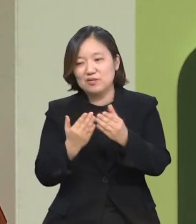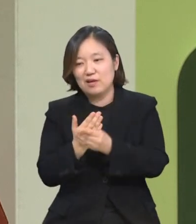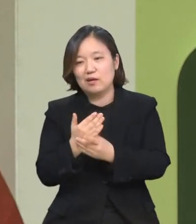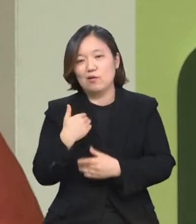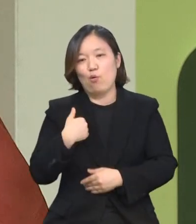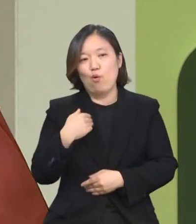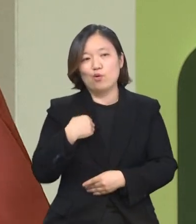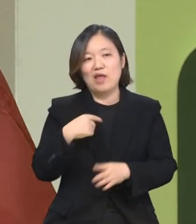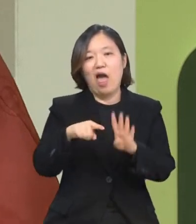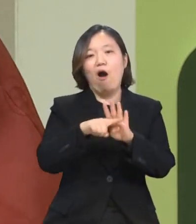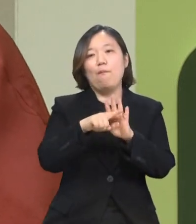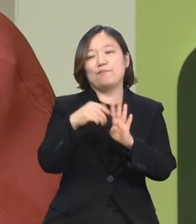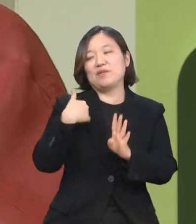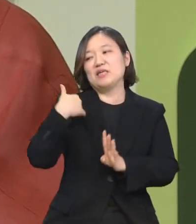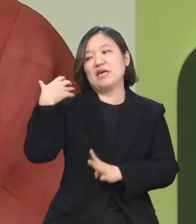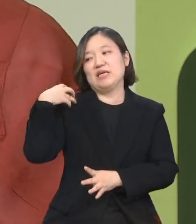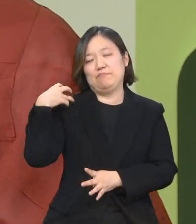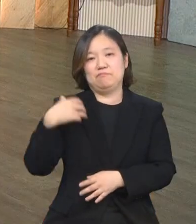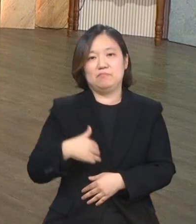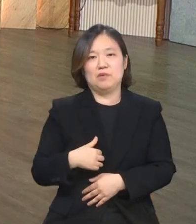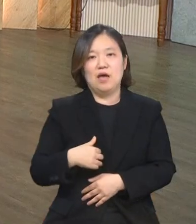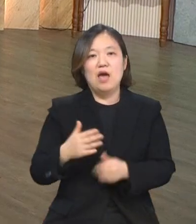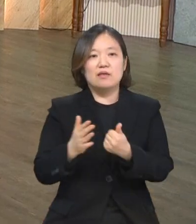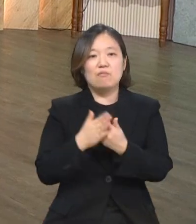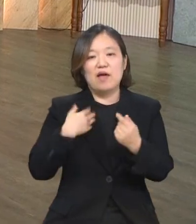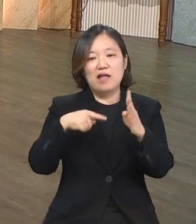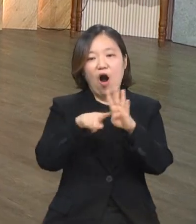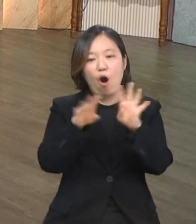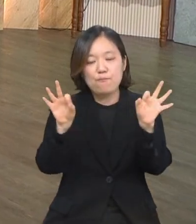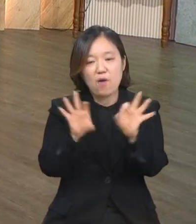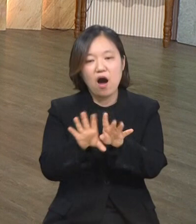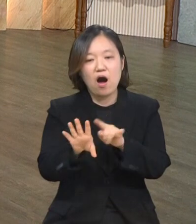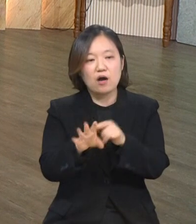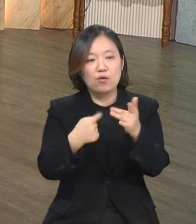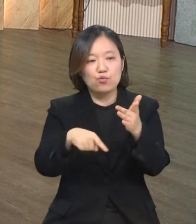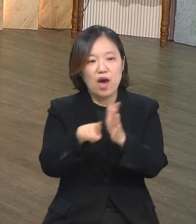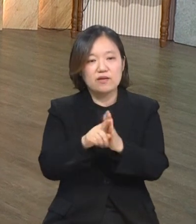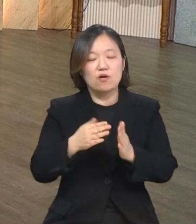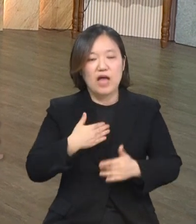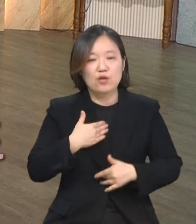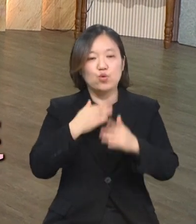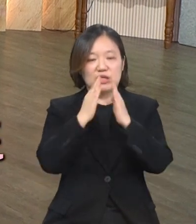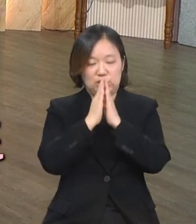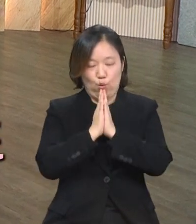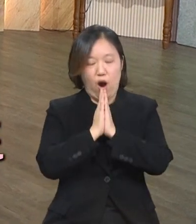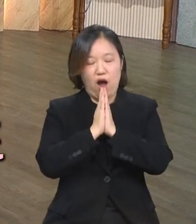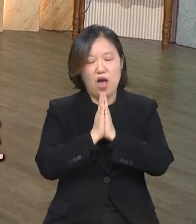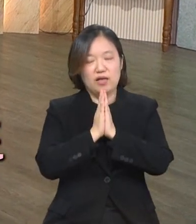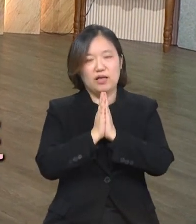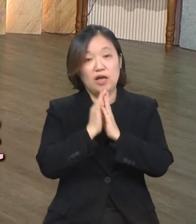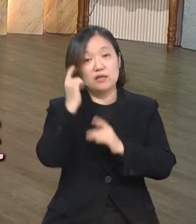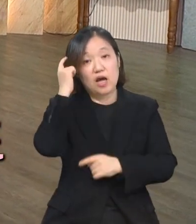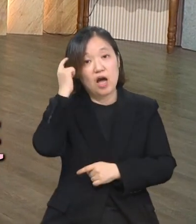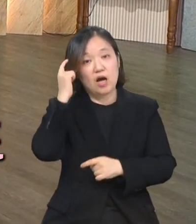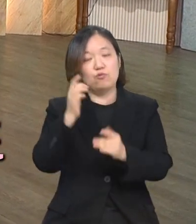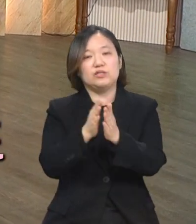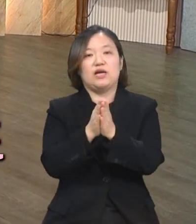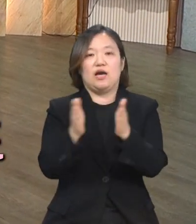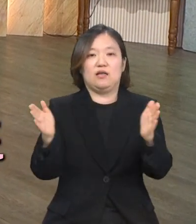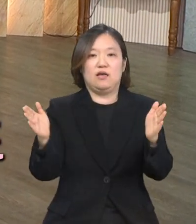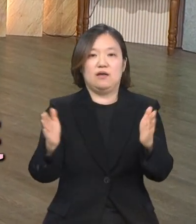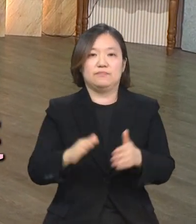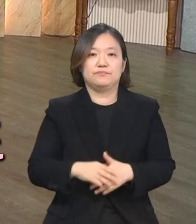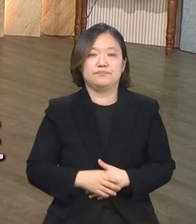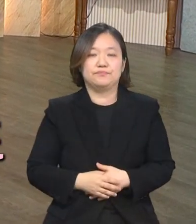인연인가보다 그래 나도 업장 소멸 기도해야 되겠다 기도해야 되겠다라는 생각이 들면서 이제 기도를 시작하셨대요